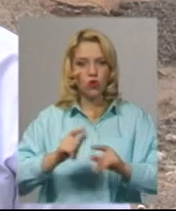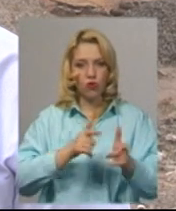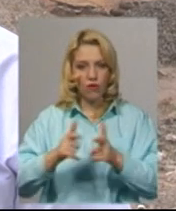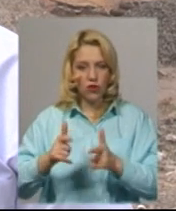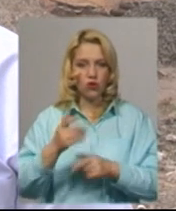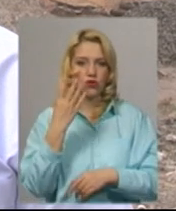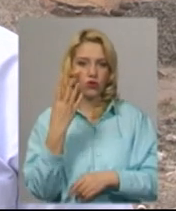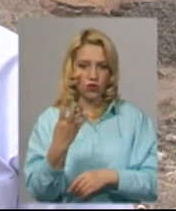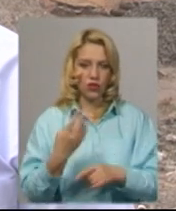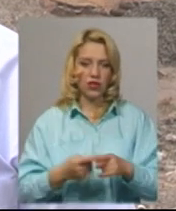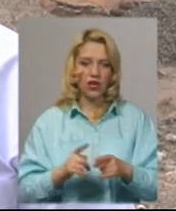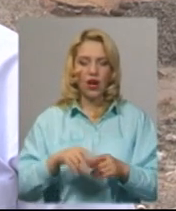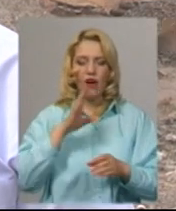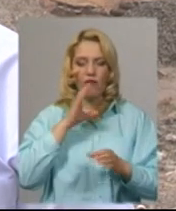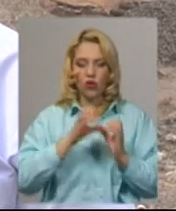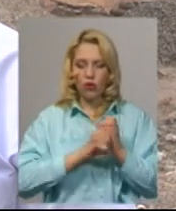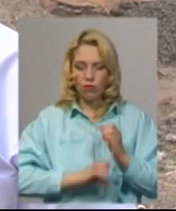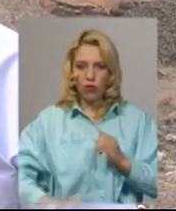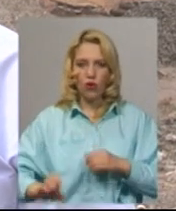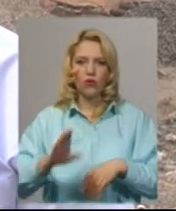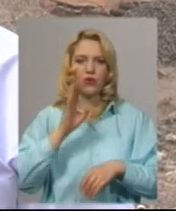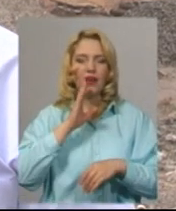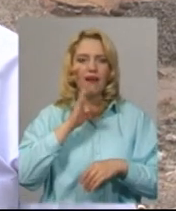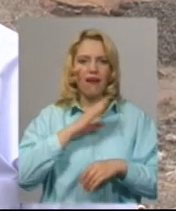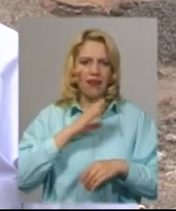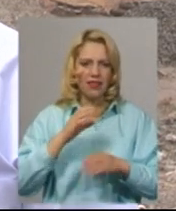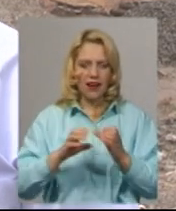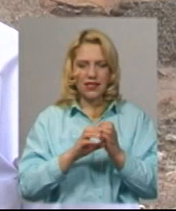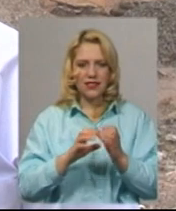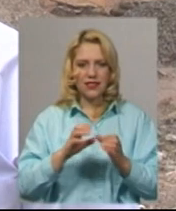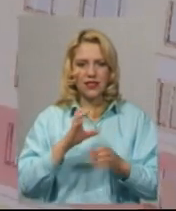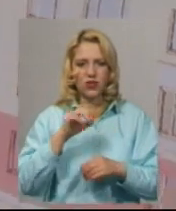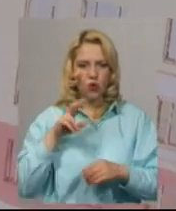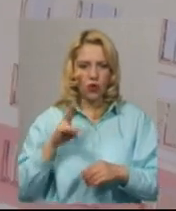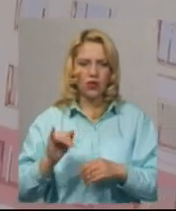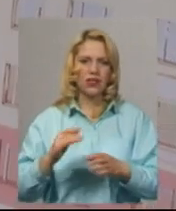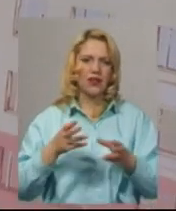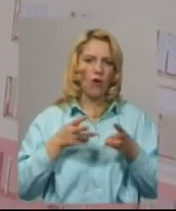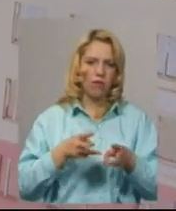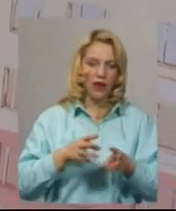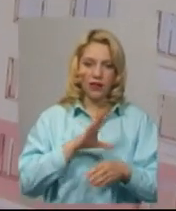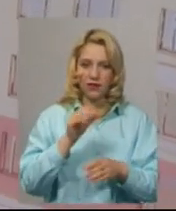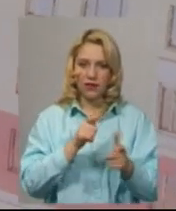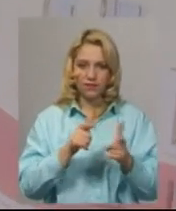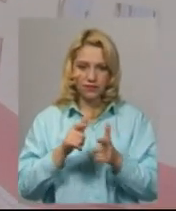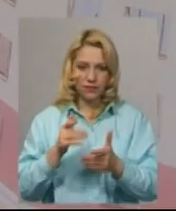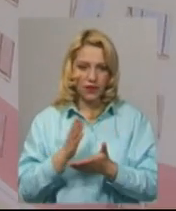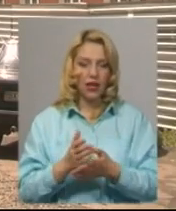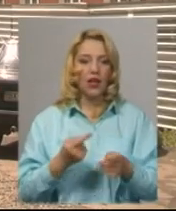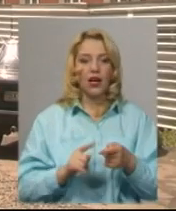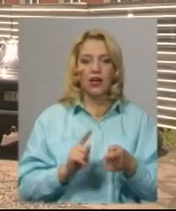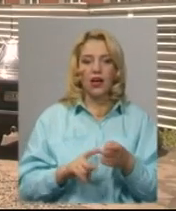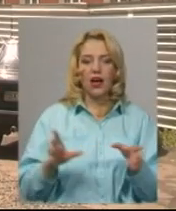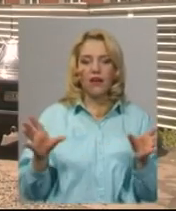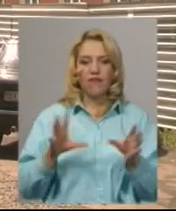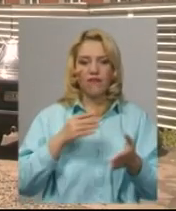мережі водопроводу, каналізації, система опалення. Володимир Сельський додає, кушторисна вартість об'єкту разом з